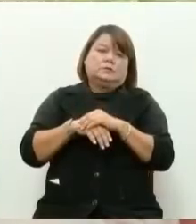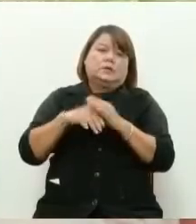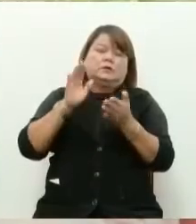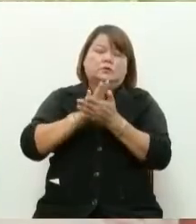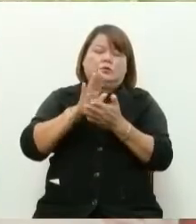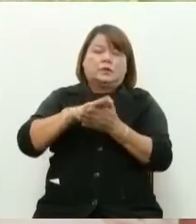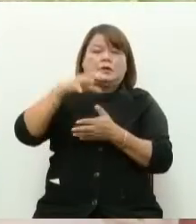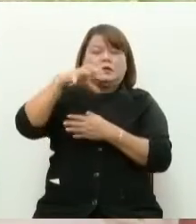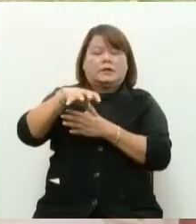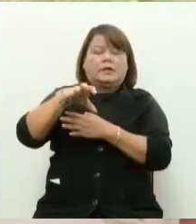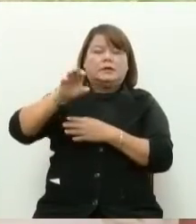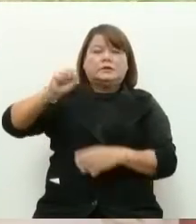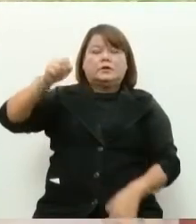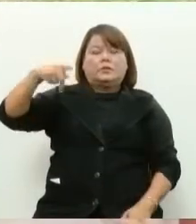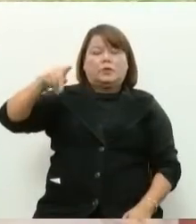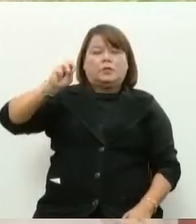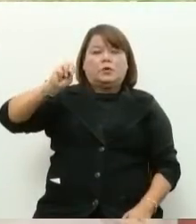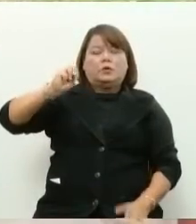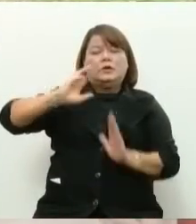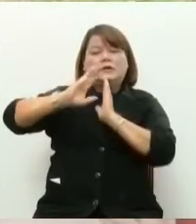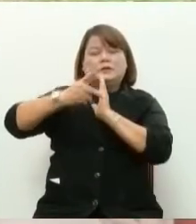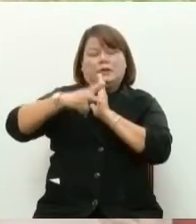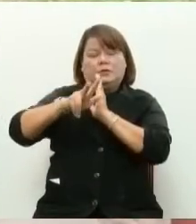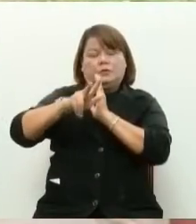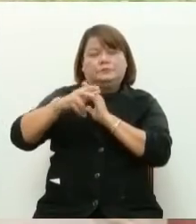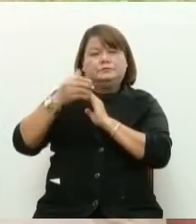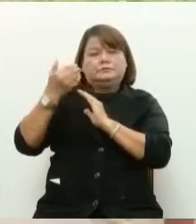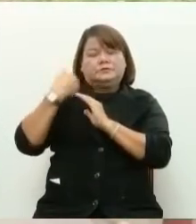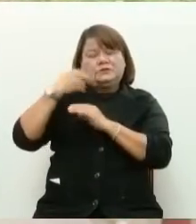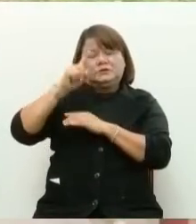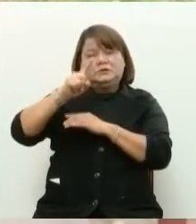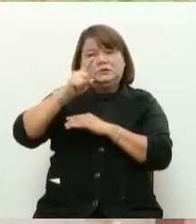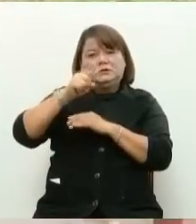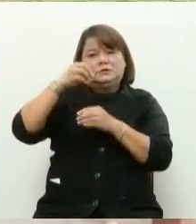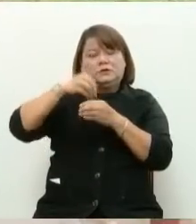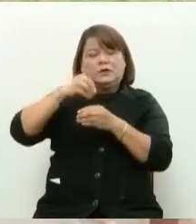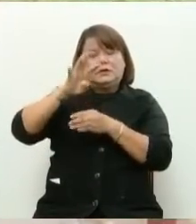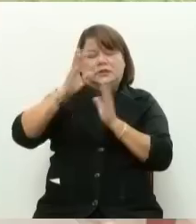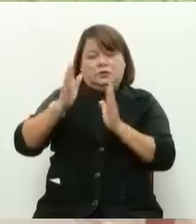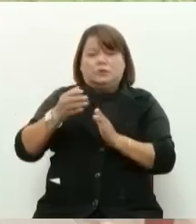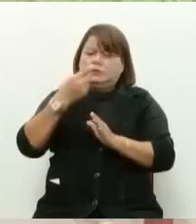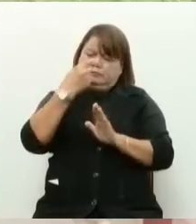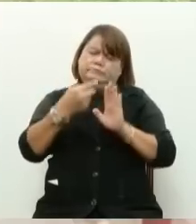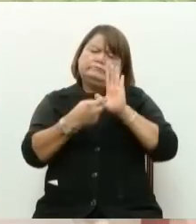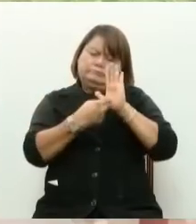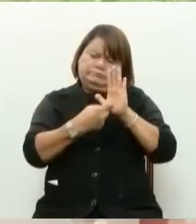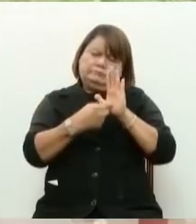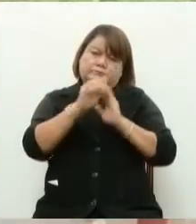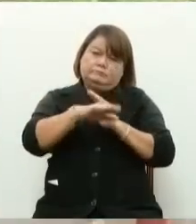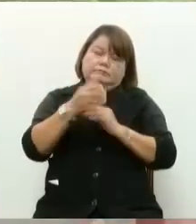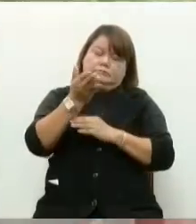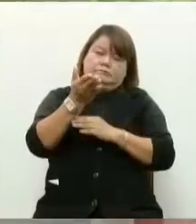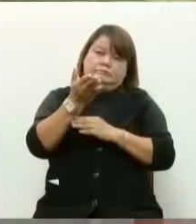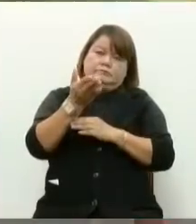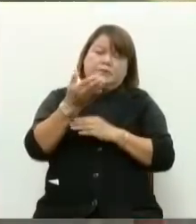ในสังกัดสพม.ชัยภูมิเป็น1ใน4ของนักเรียนที่โชว์ในระบบ DMC ครับนักเรียนคนนี้นะครับ